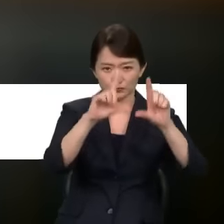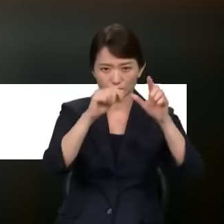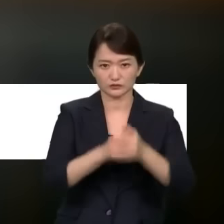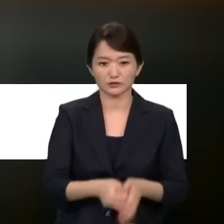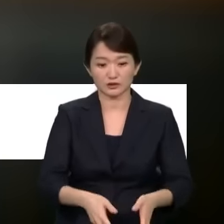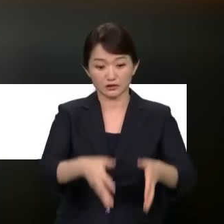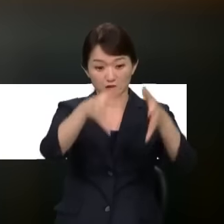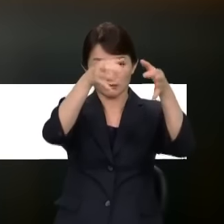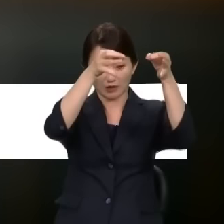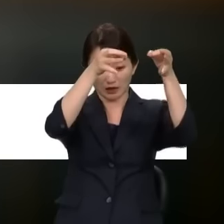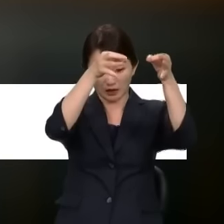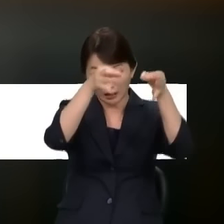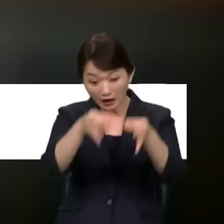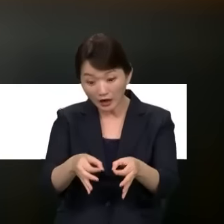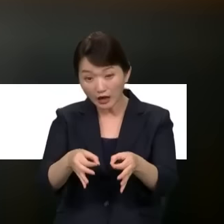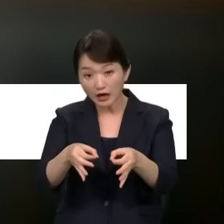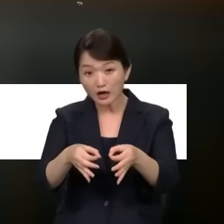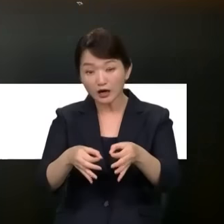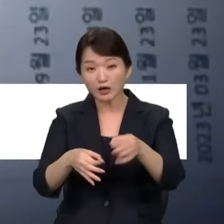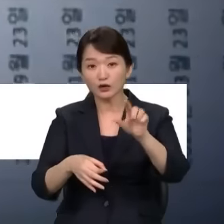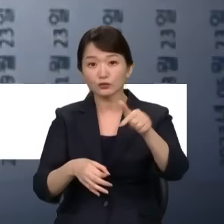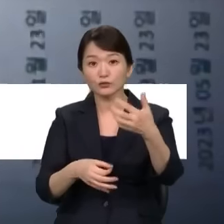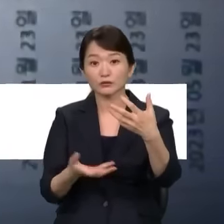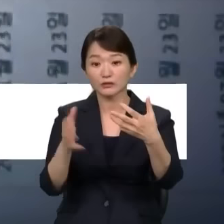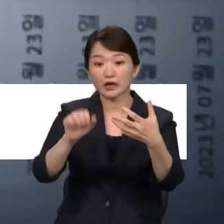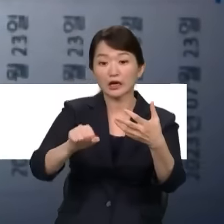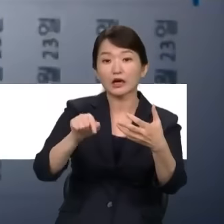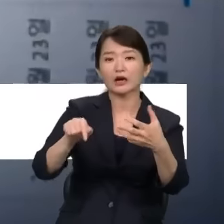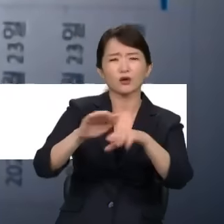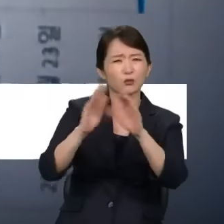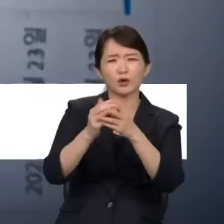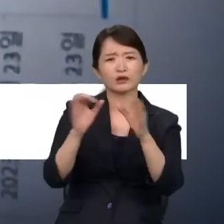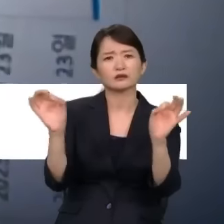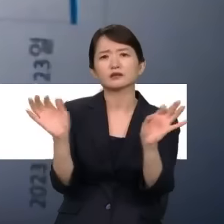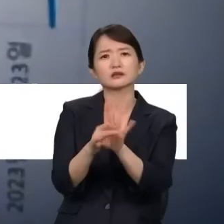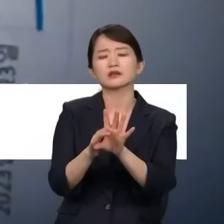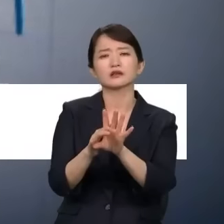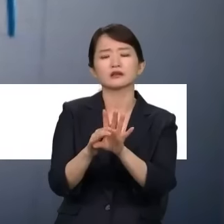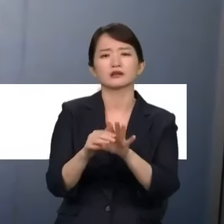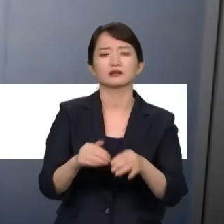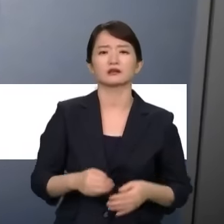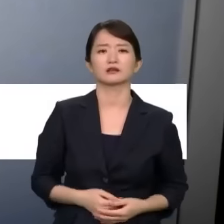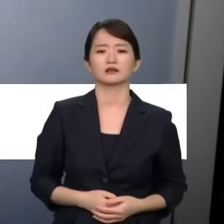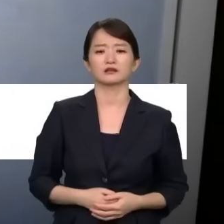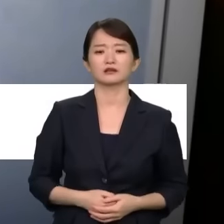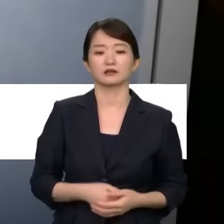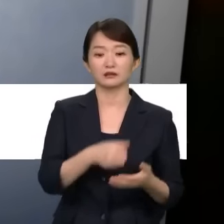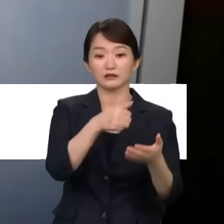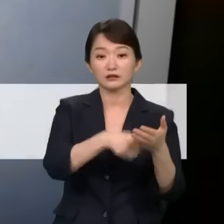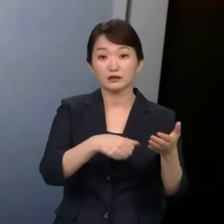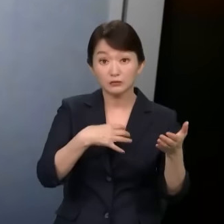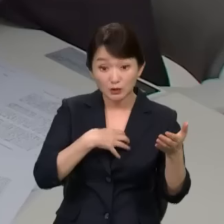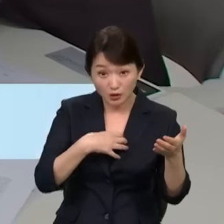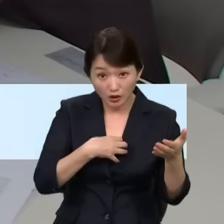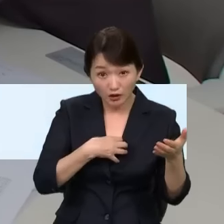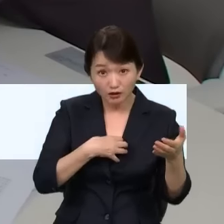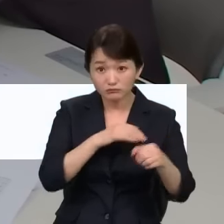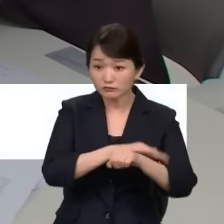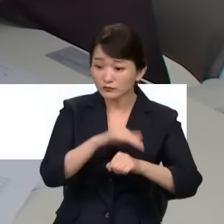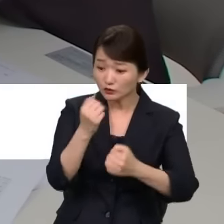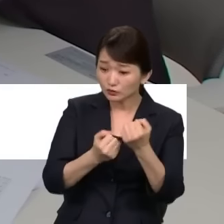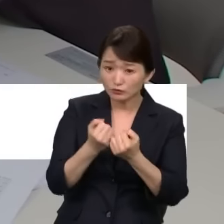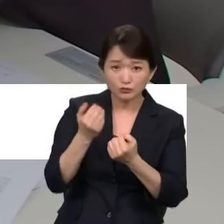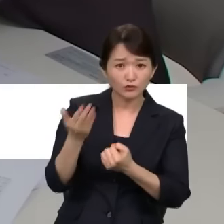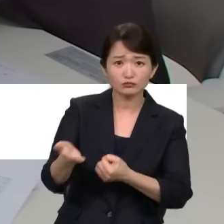가치가 급락하면서 투자금 680억을 사실상 모두 날린 상황입니다. 상품 위험성을 당시 제대로